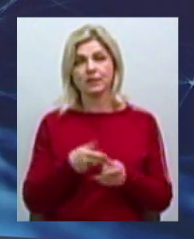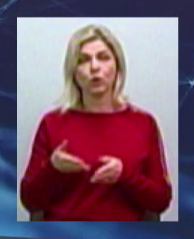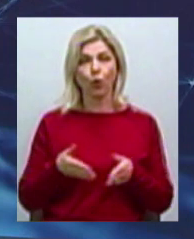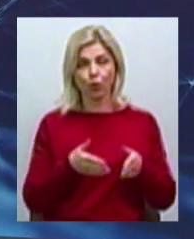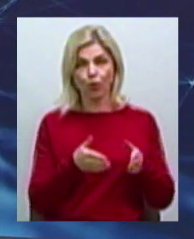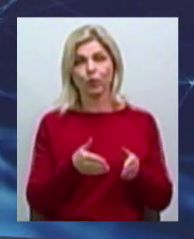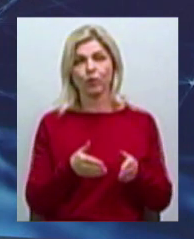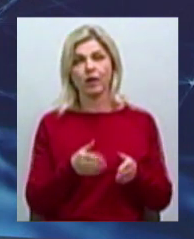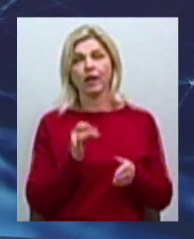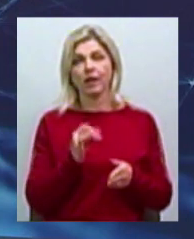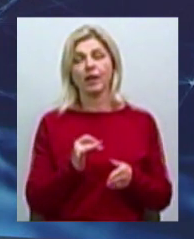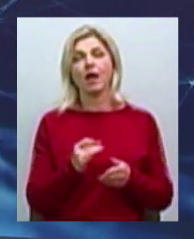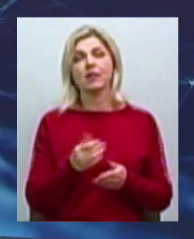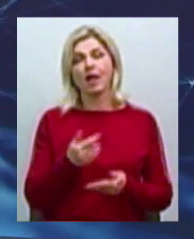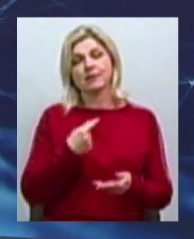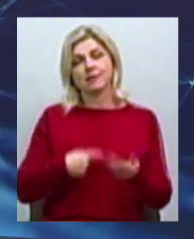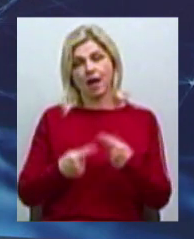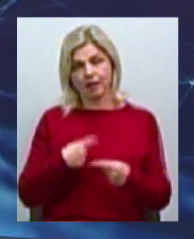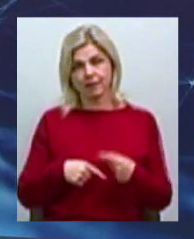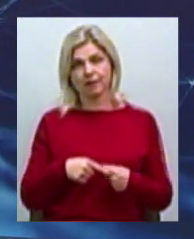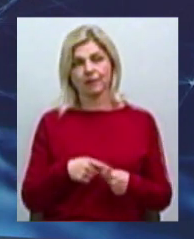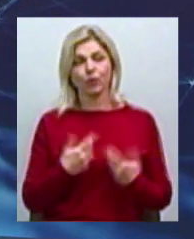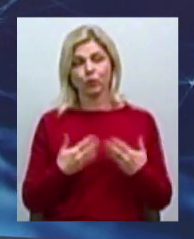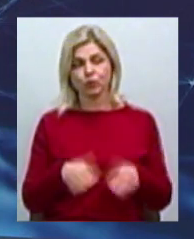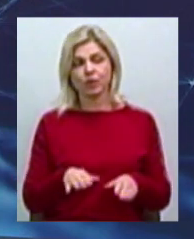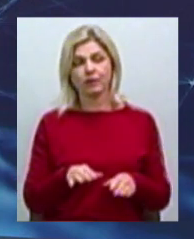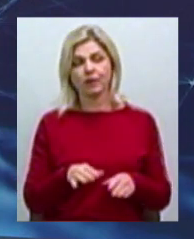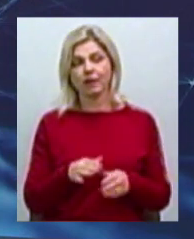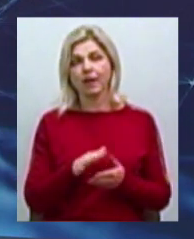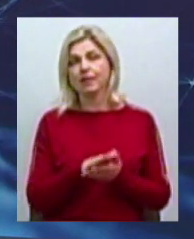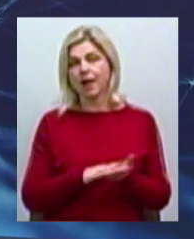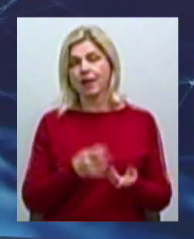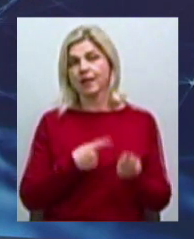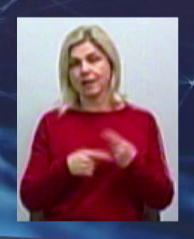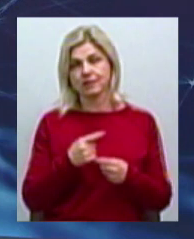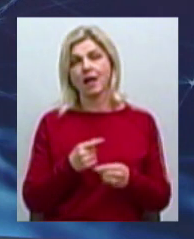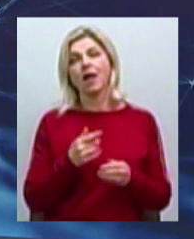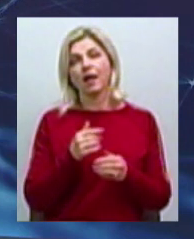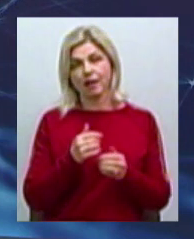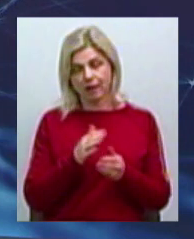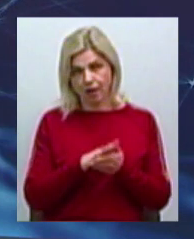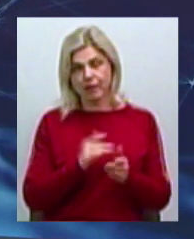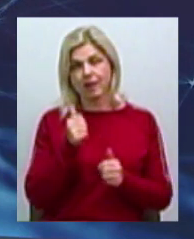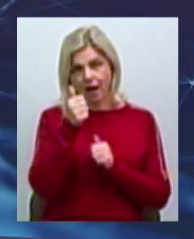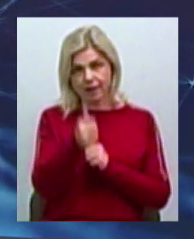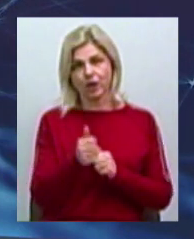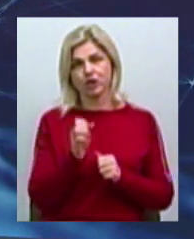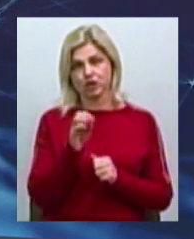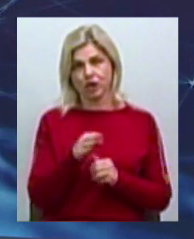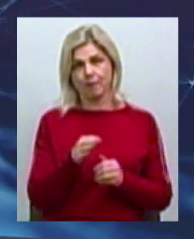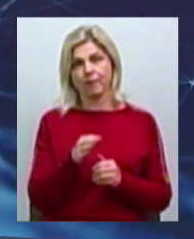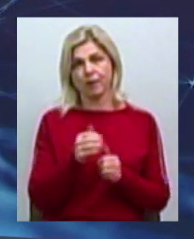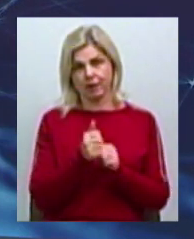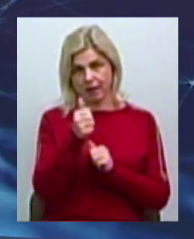і йти назад уже, йти назад далі, ніж йти вперед. Тому треба кожного